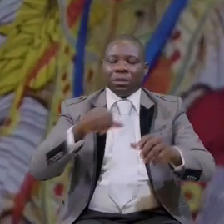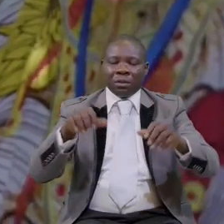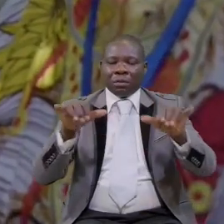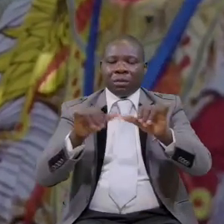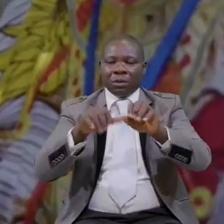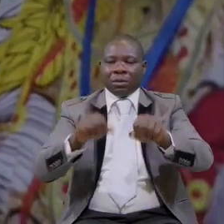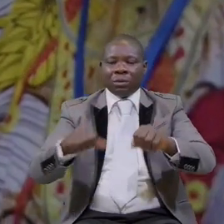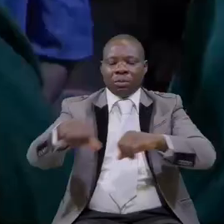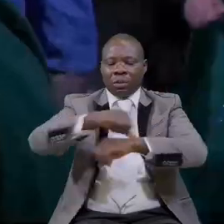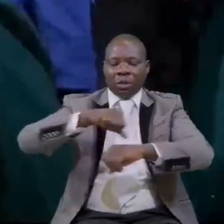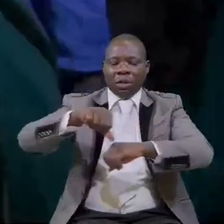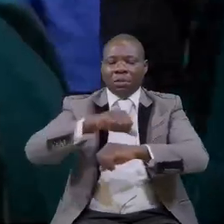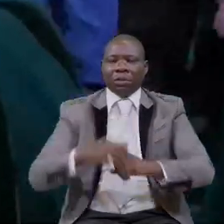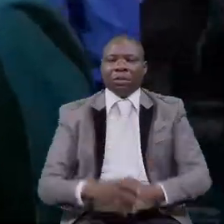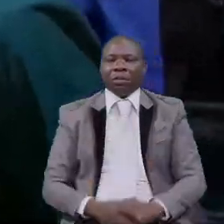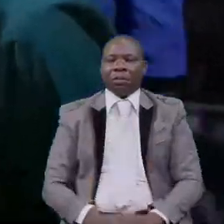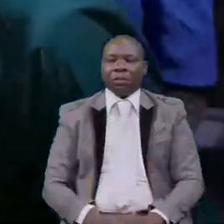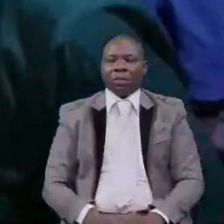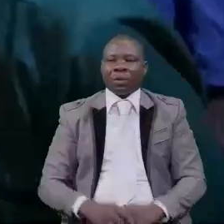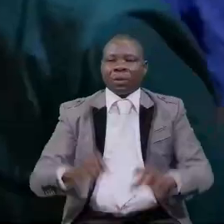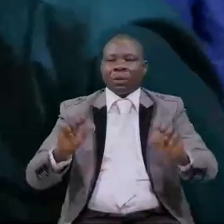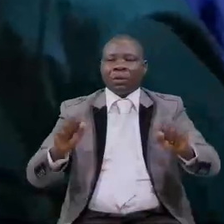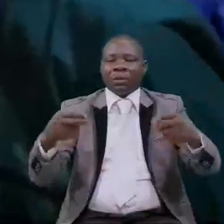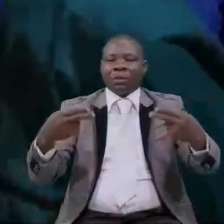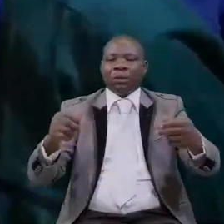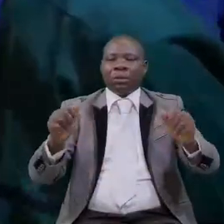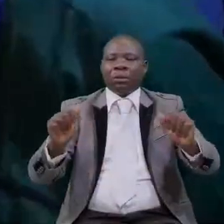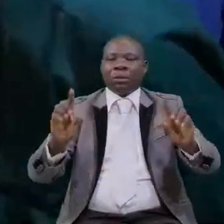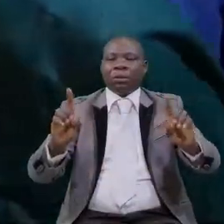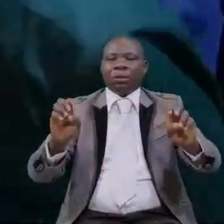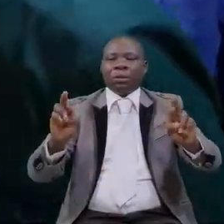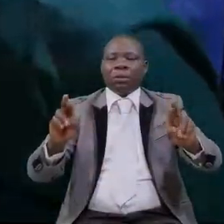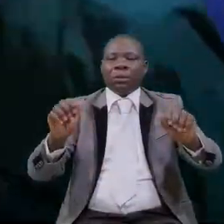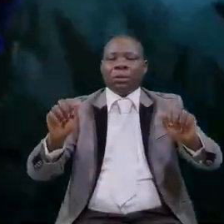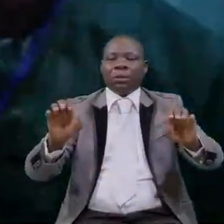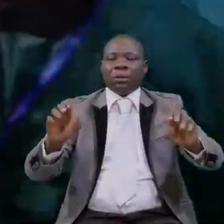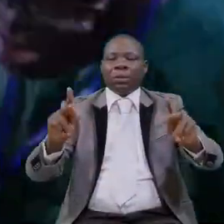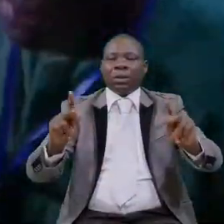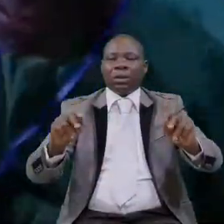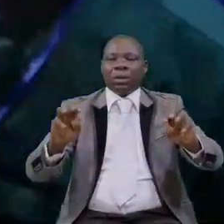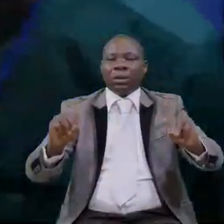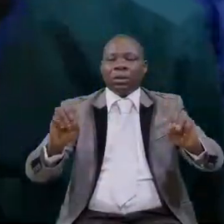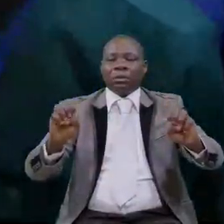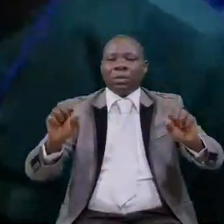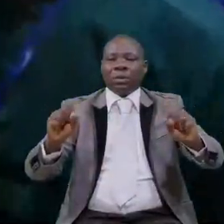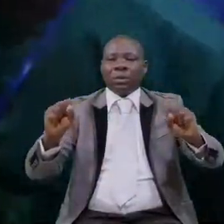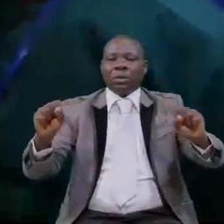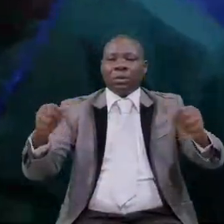une onction incommensurable. Shadrach, Meshach et Abednego,